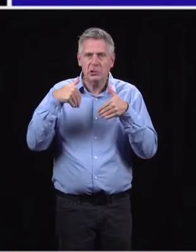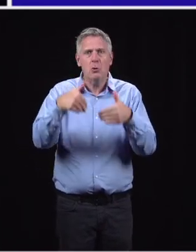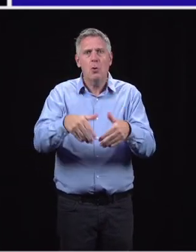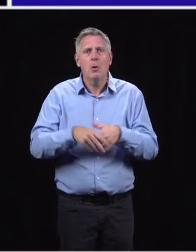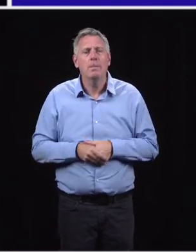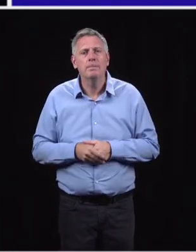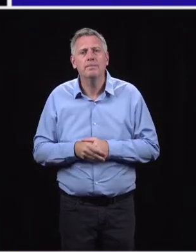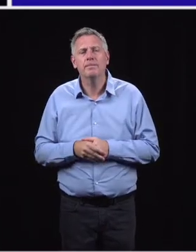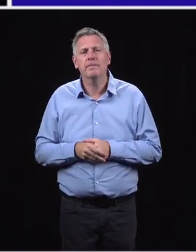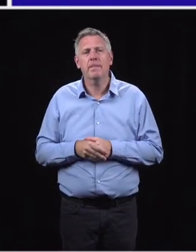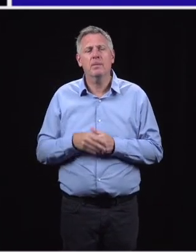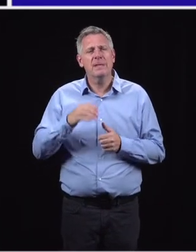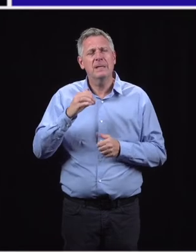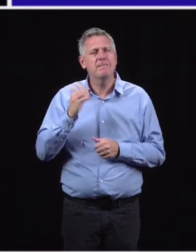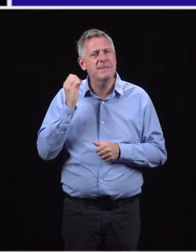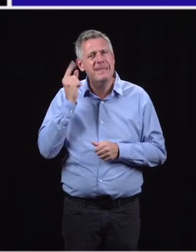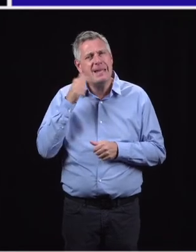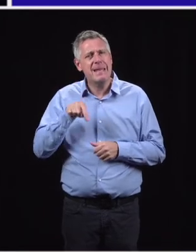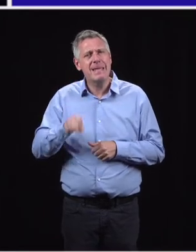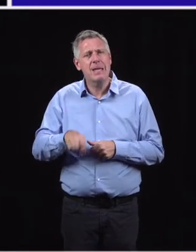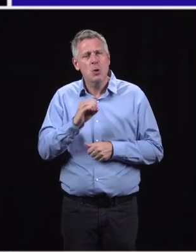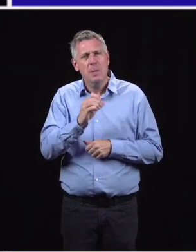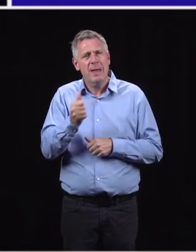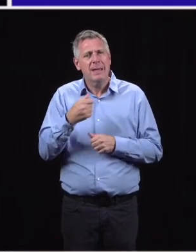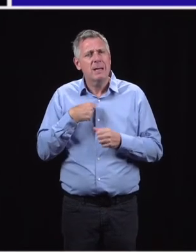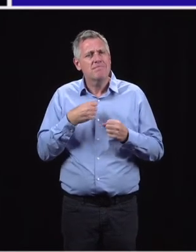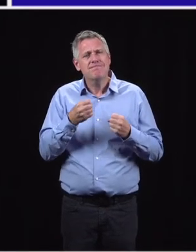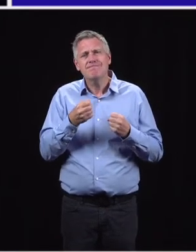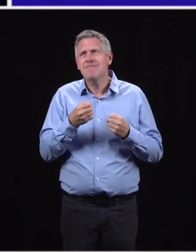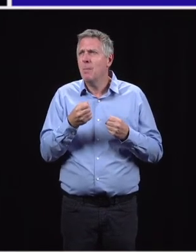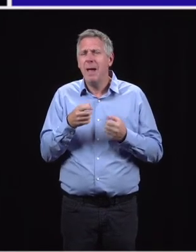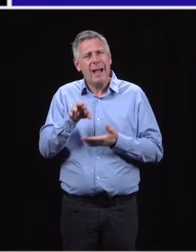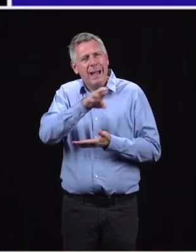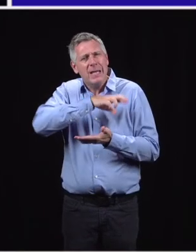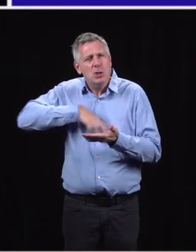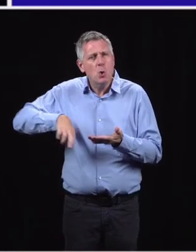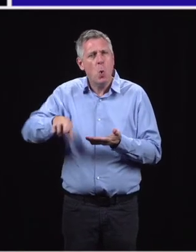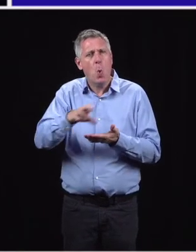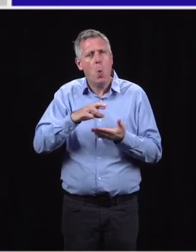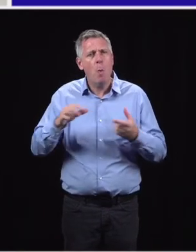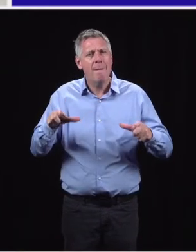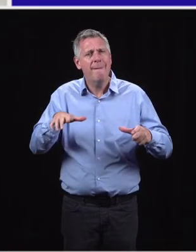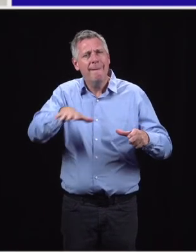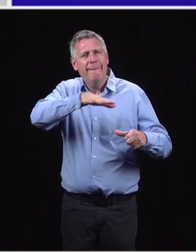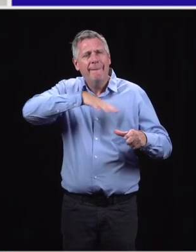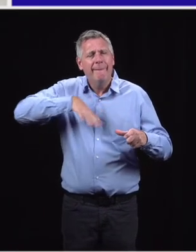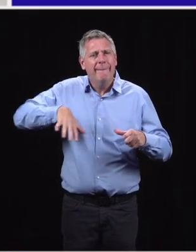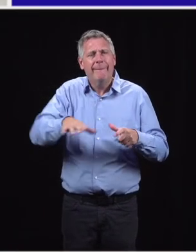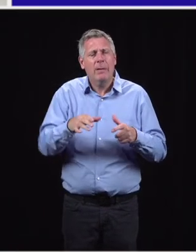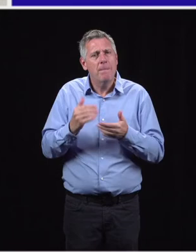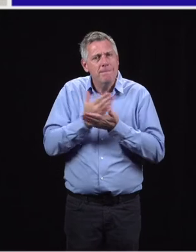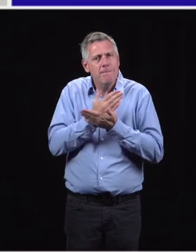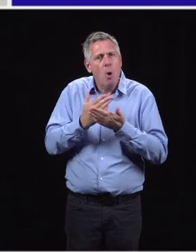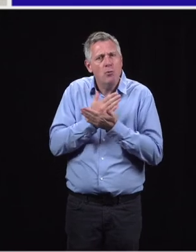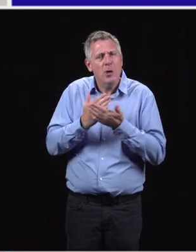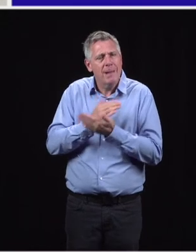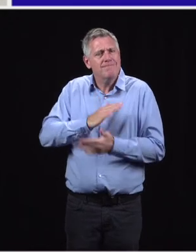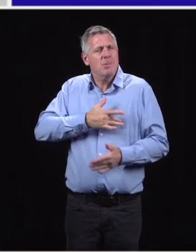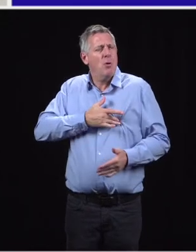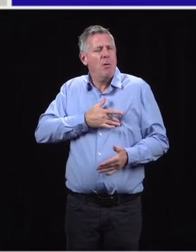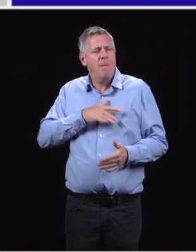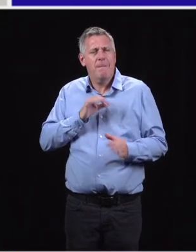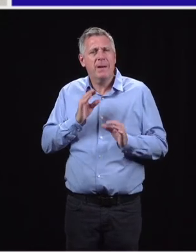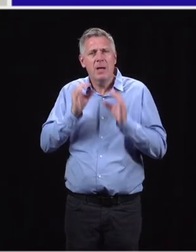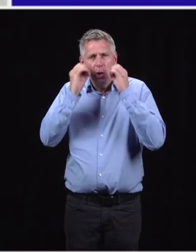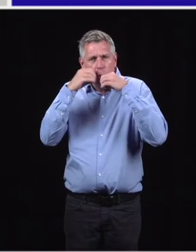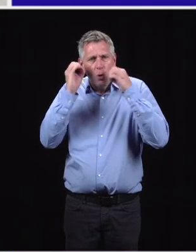dans des clics numériques c'est la dimension régionale et qui parlait et qui résonnait particulièrement avec un projet qui nous tient à cœur chez Google que